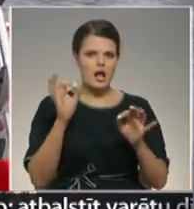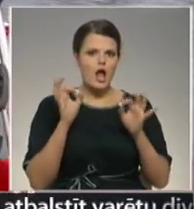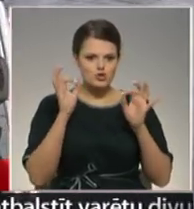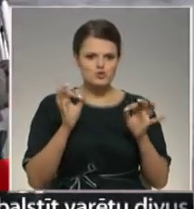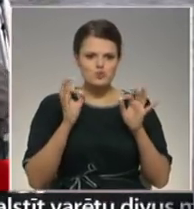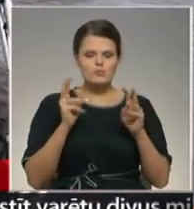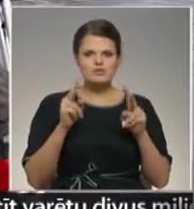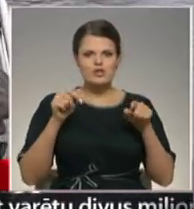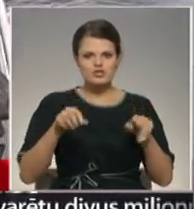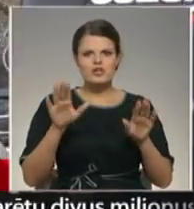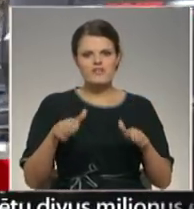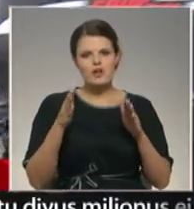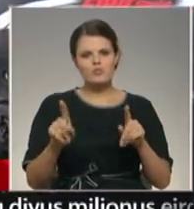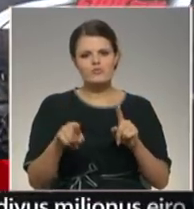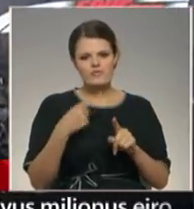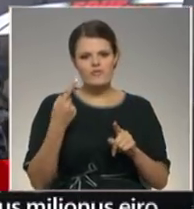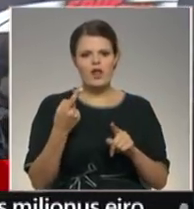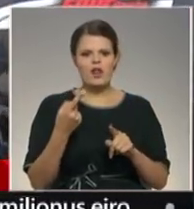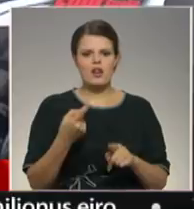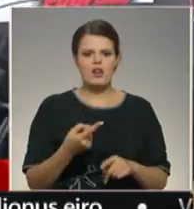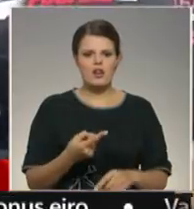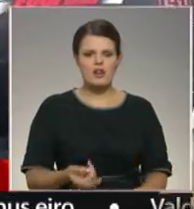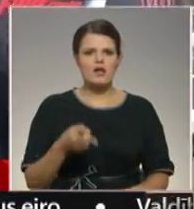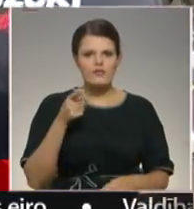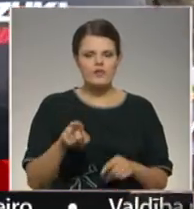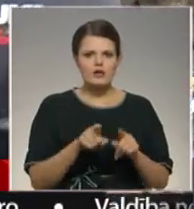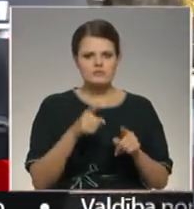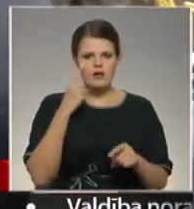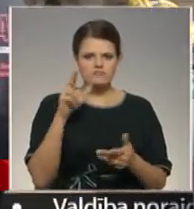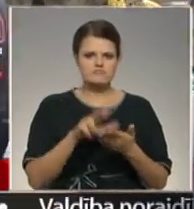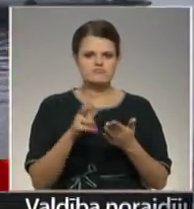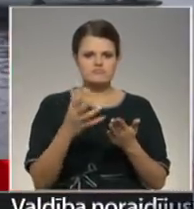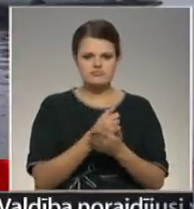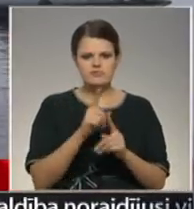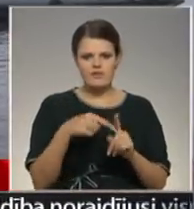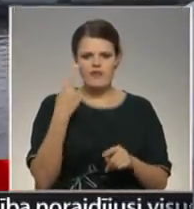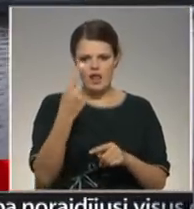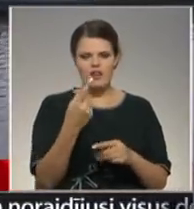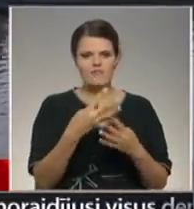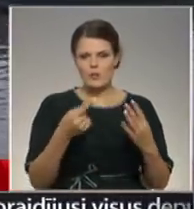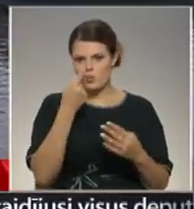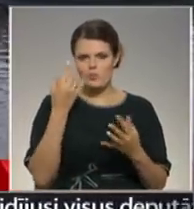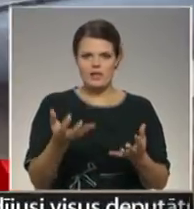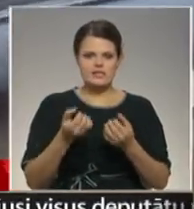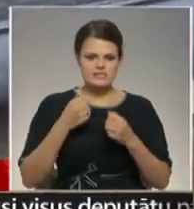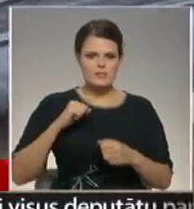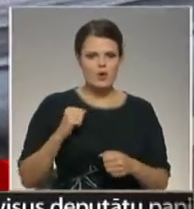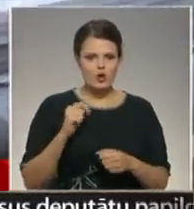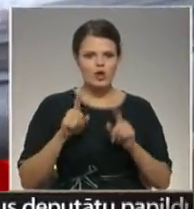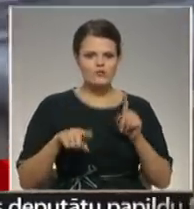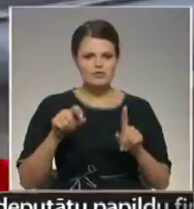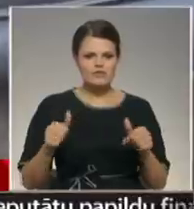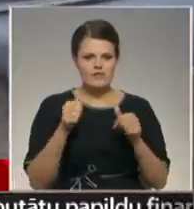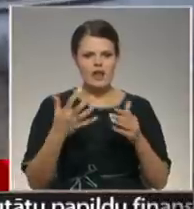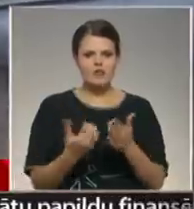ka šeit vēl varētu būt kāds murds. Nu, un tas arī apstiprinājās. Šeit ir vēl viens, un tur, nu, pat vēl viens izņēma kolēģi. Dažreiz